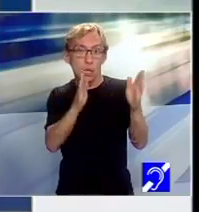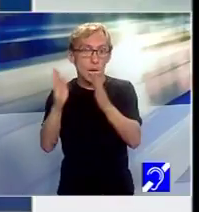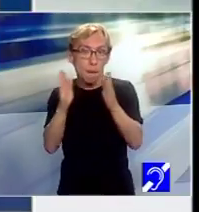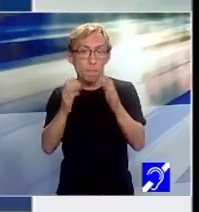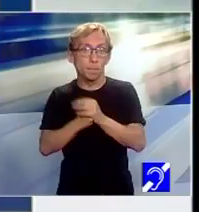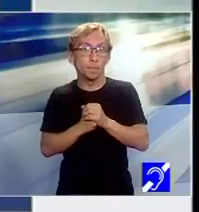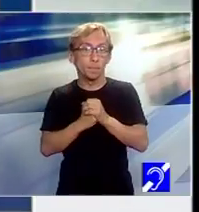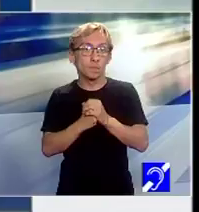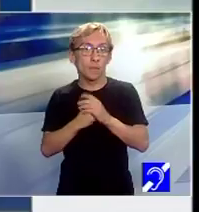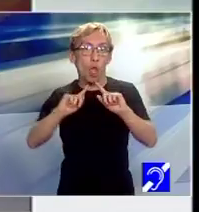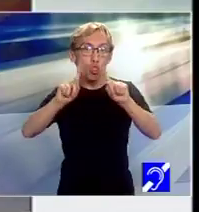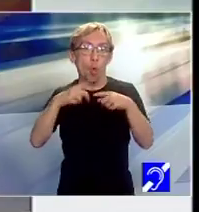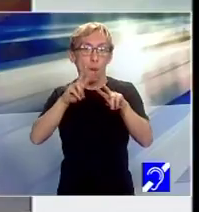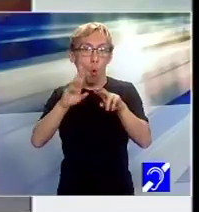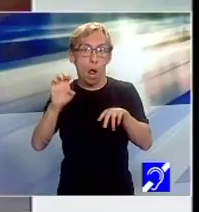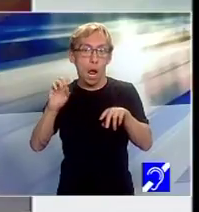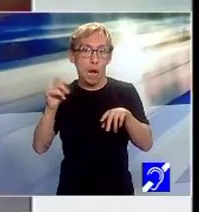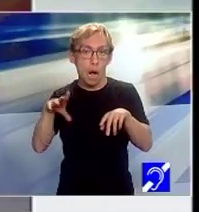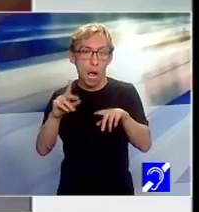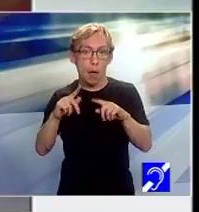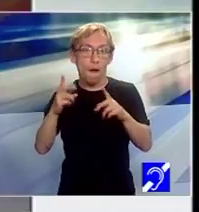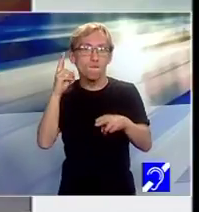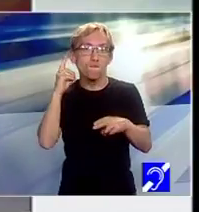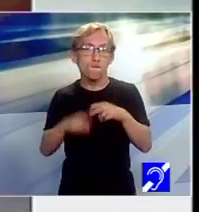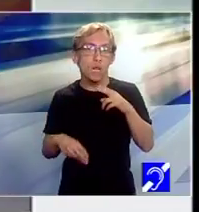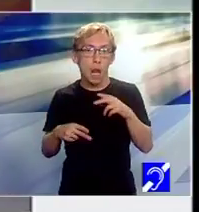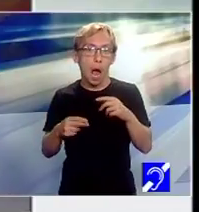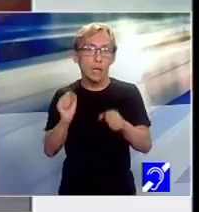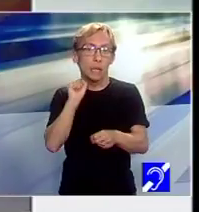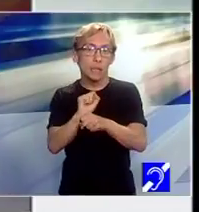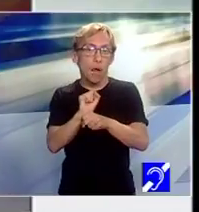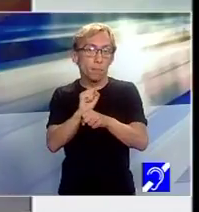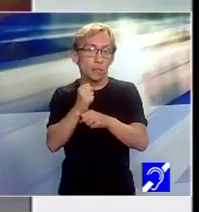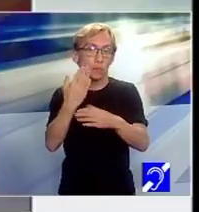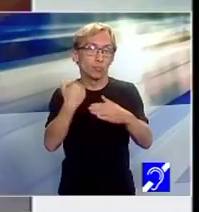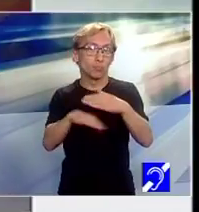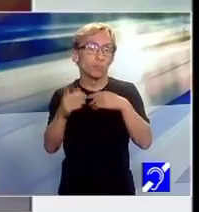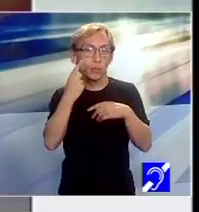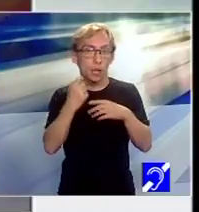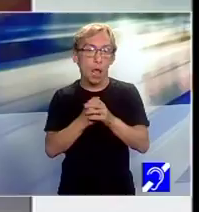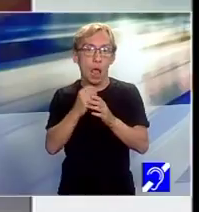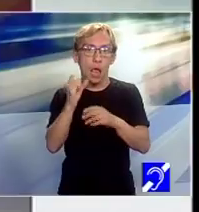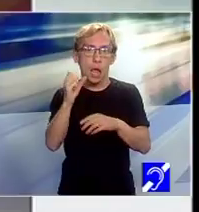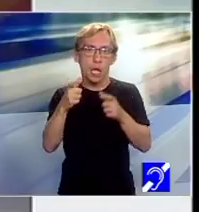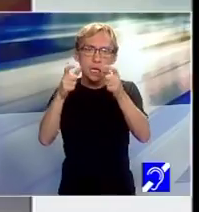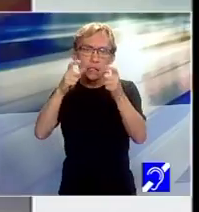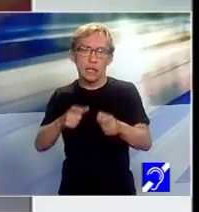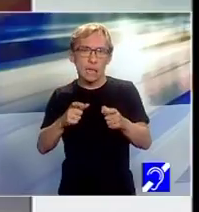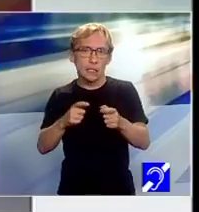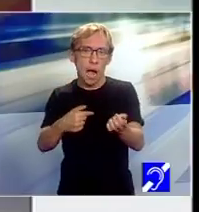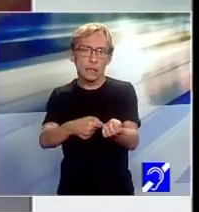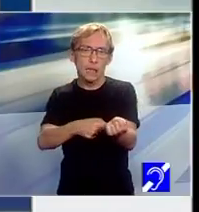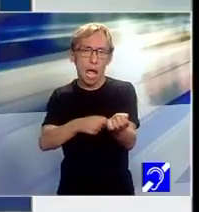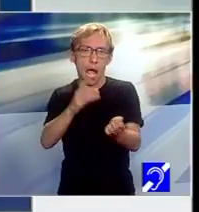unui weekend, pe parcursul unui final de săptămână, ați reușit să transformați secția de dializă într-o secție